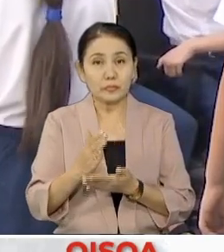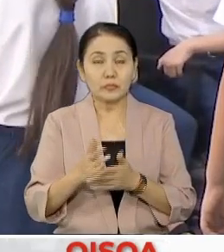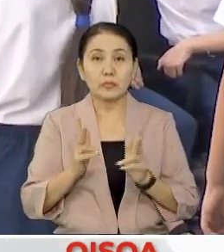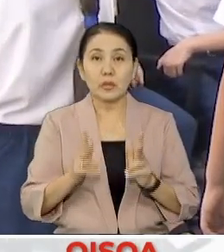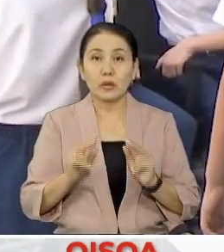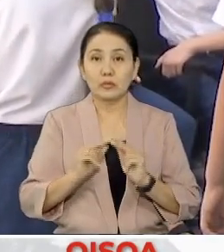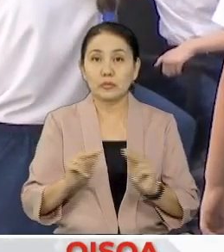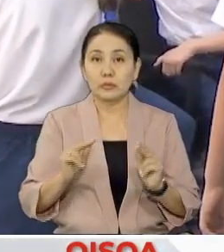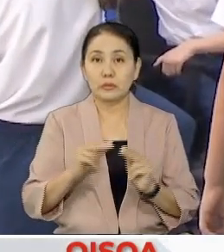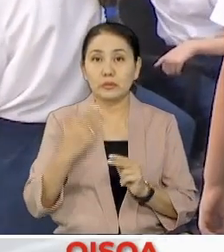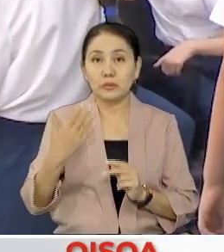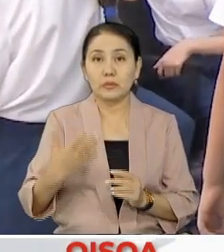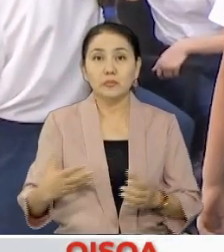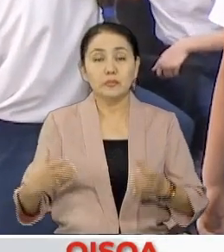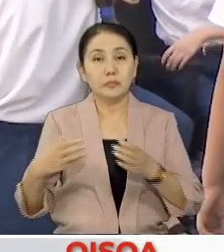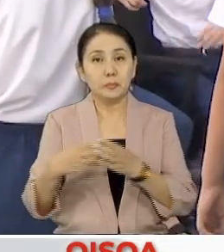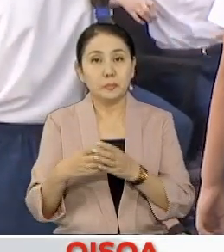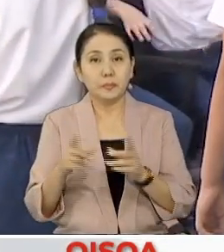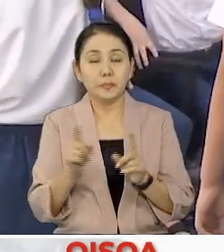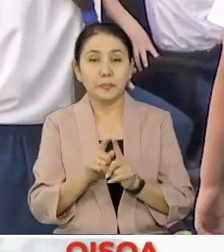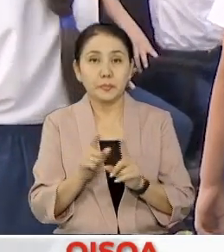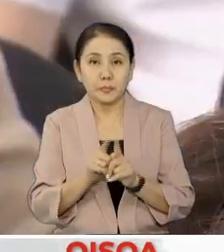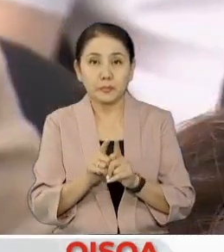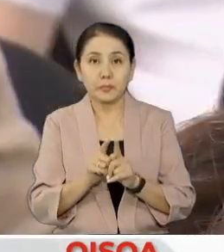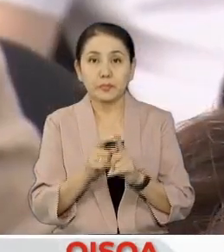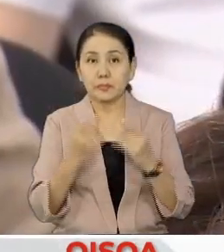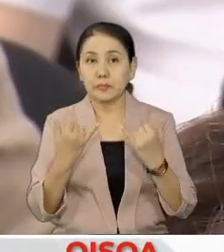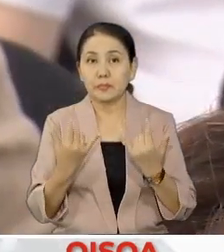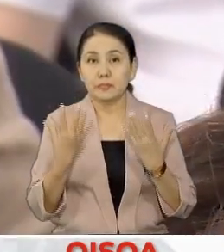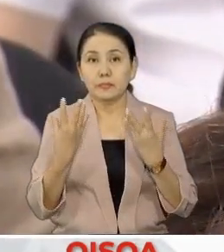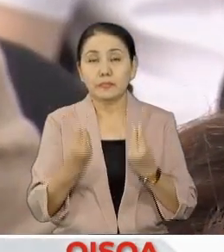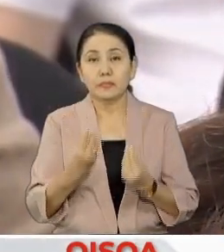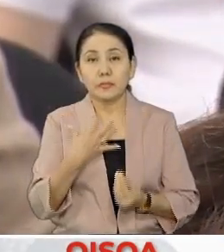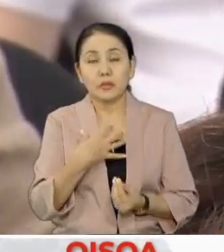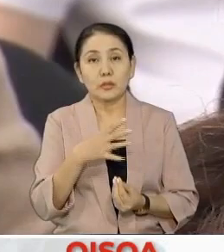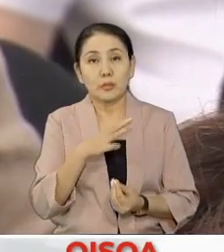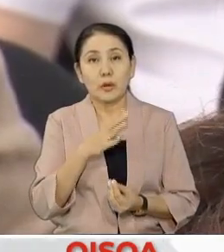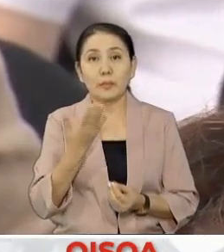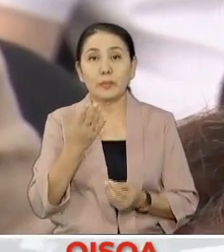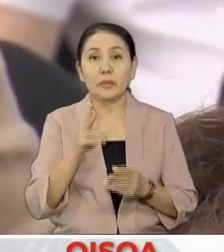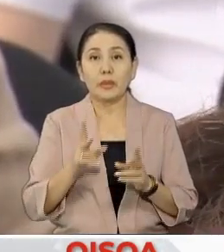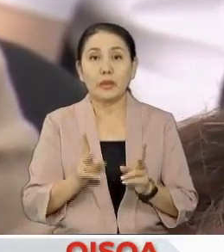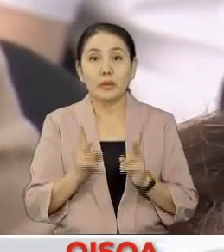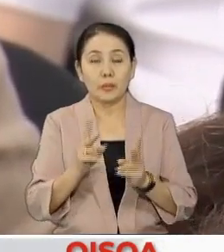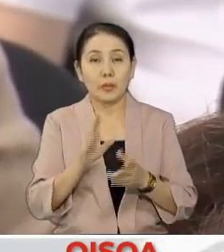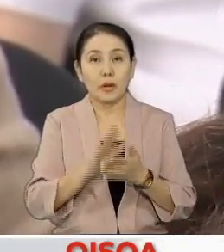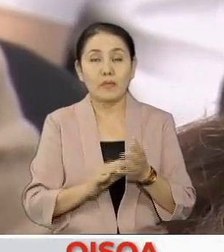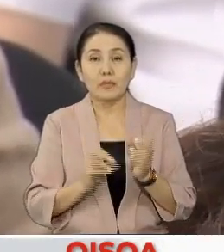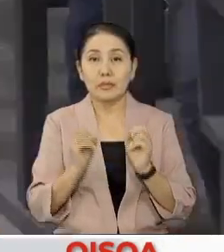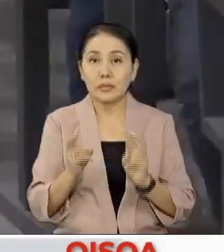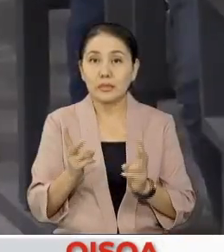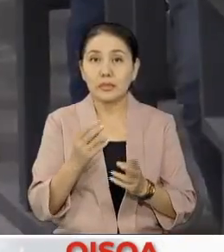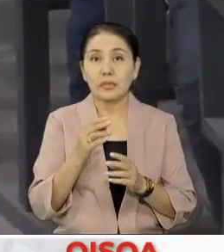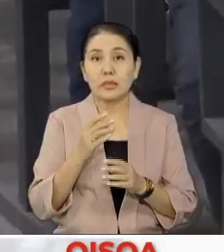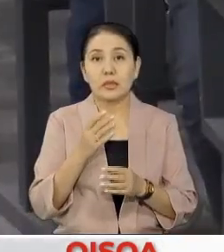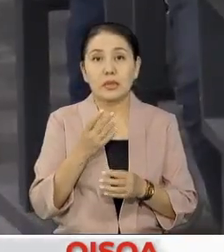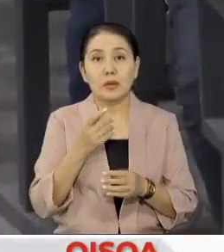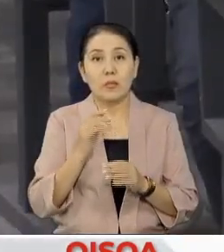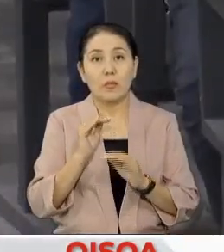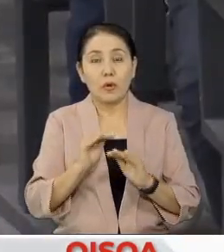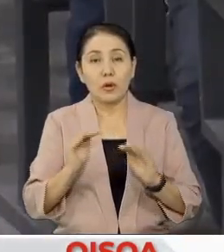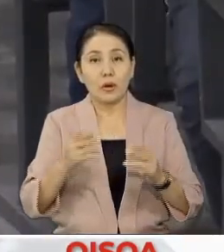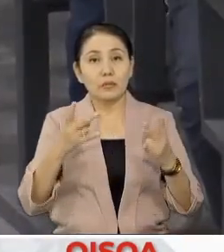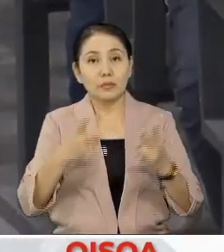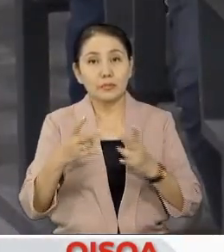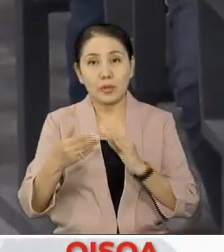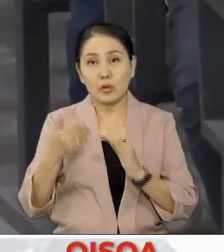o'qituvchi jamoalar o'rtasida aynan shu hozirgi kunda dolzarb bo'lgan kiber xavfsizlik, kiber tahdidlarda ularni jabrlanib qolish